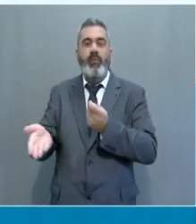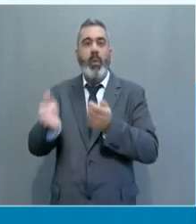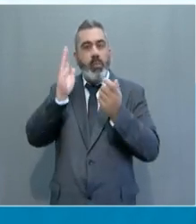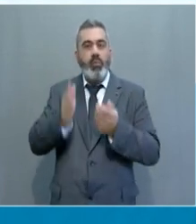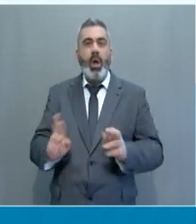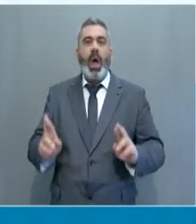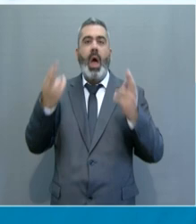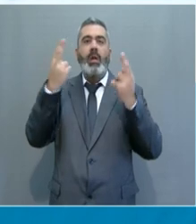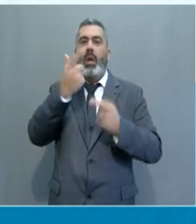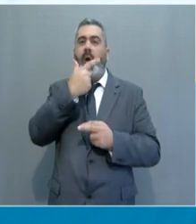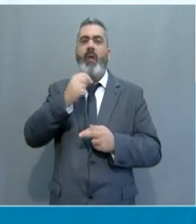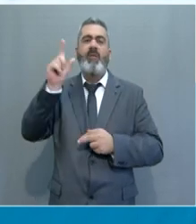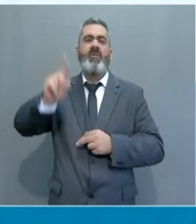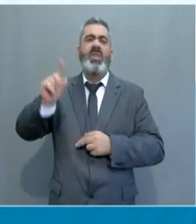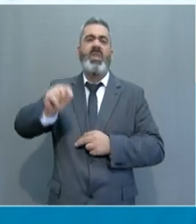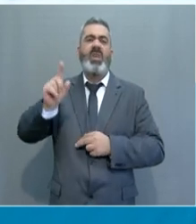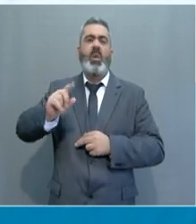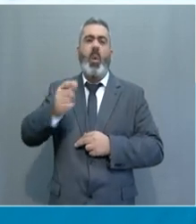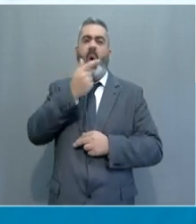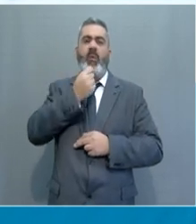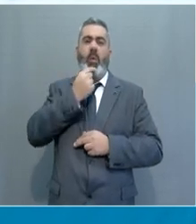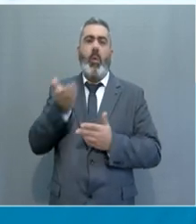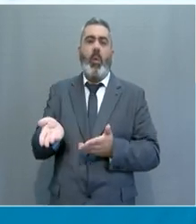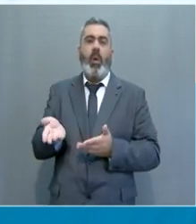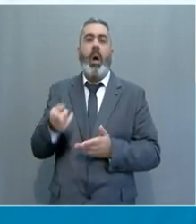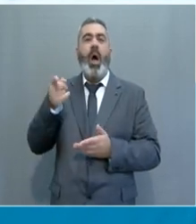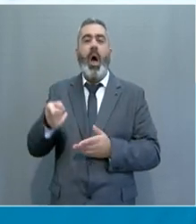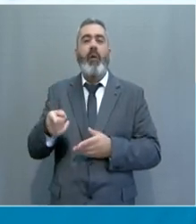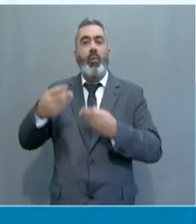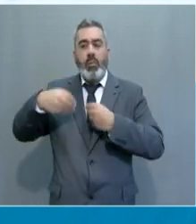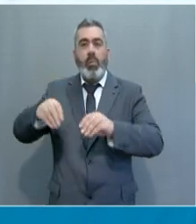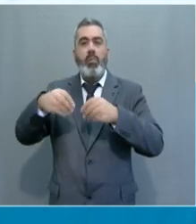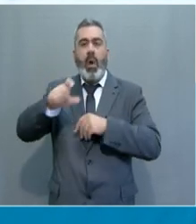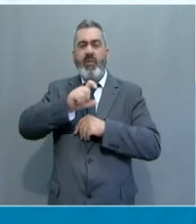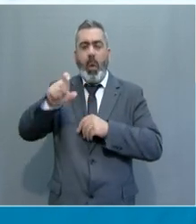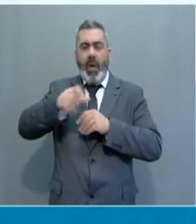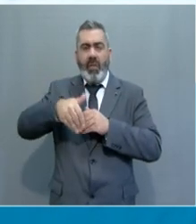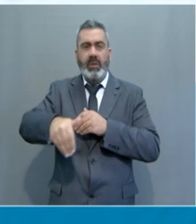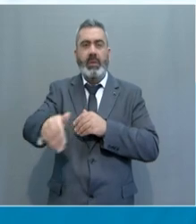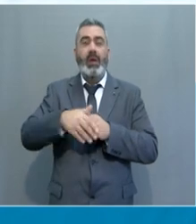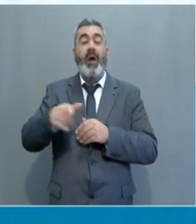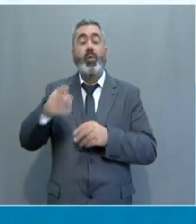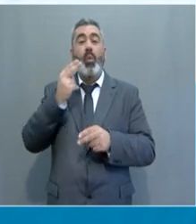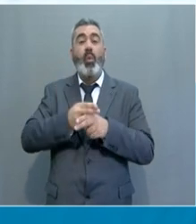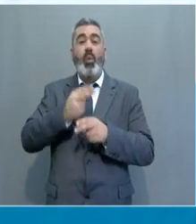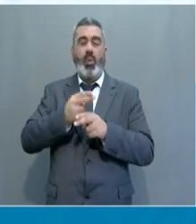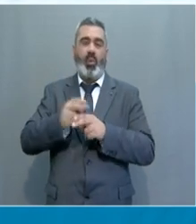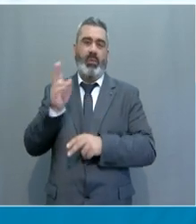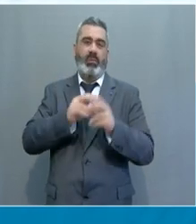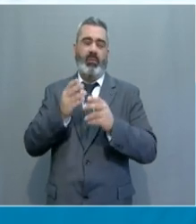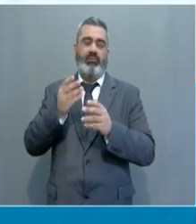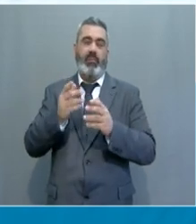καθαρή ενέργεια, η οποία θα μπει στο σύστημά μας εντός των επόμενων εβδομάδων. Αξίζουν λοιπόν πραγματικά